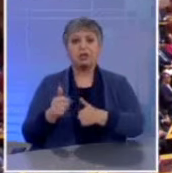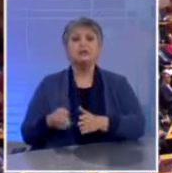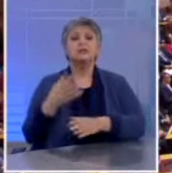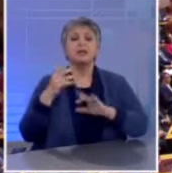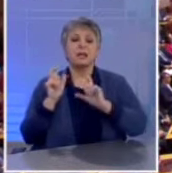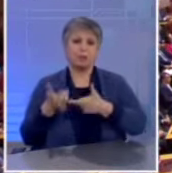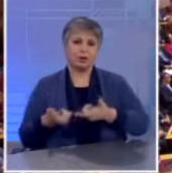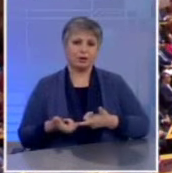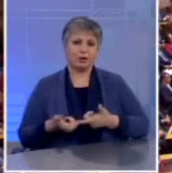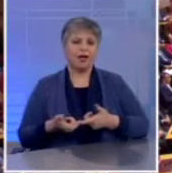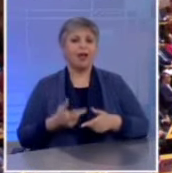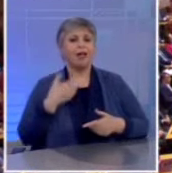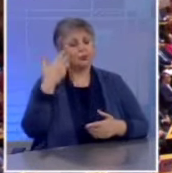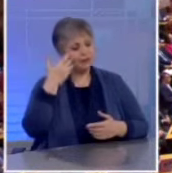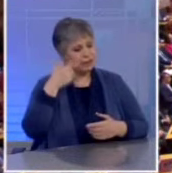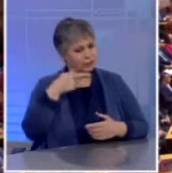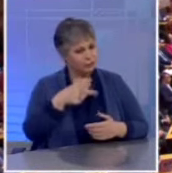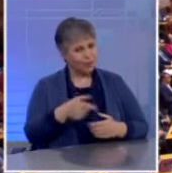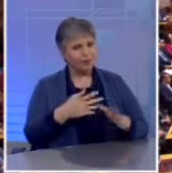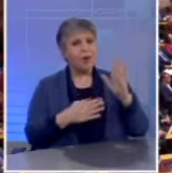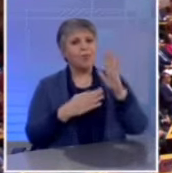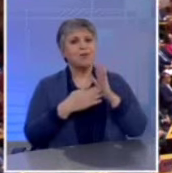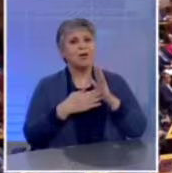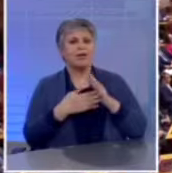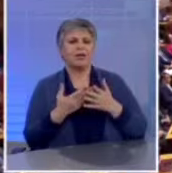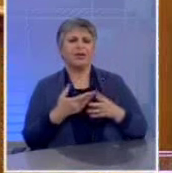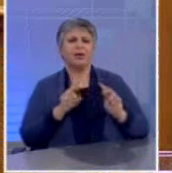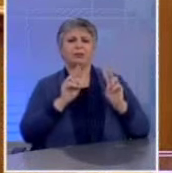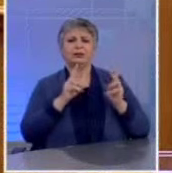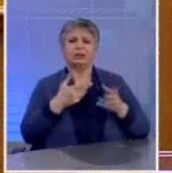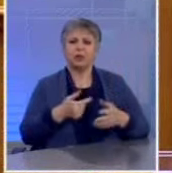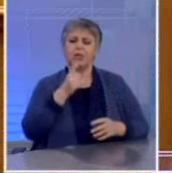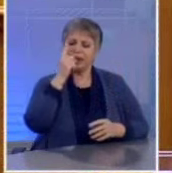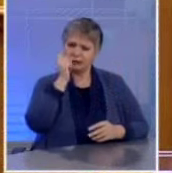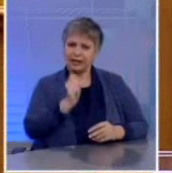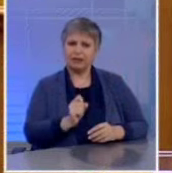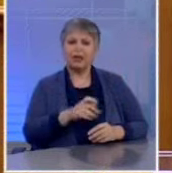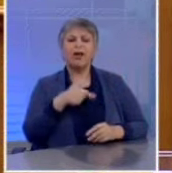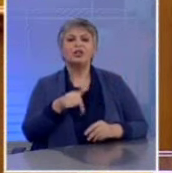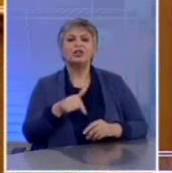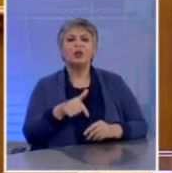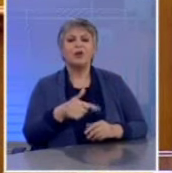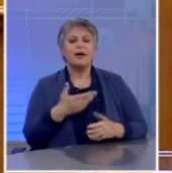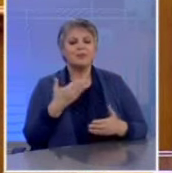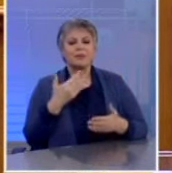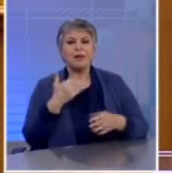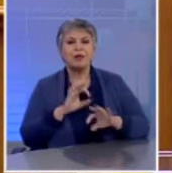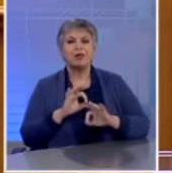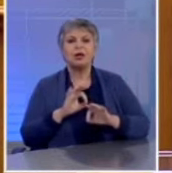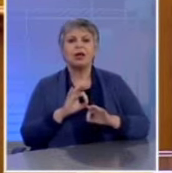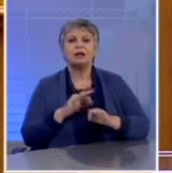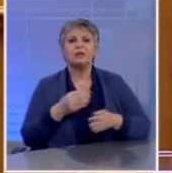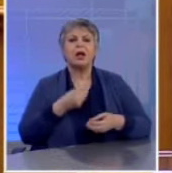Γεννηματά, θα ξέρει ότι κάτι αντίστοιχο ισχύει και για το ΠΑΣΟΚ. Δεν έχω πρόχειρα στοιχεία. Άλλωστε εκεί διενεργείται και